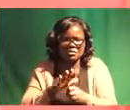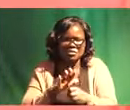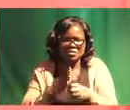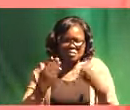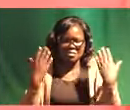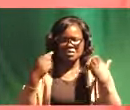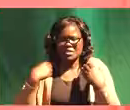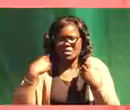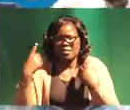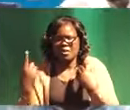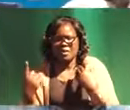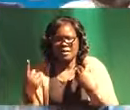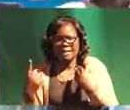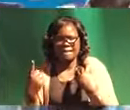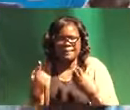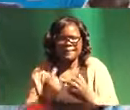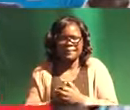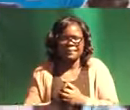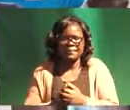ni namba moja.